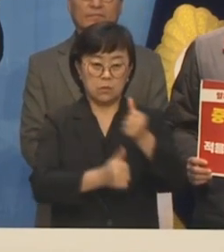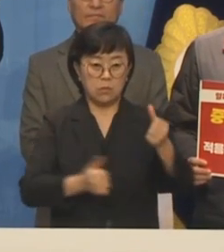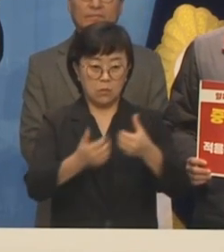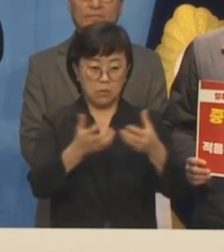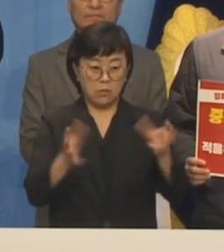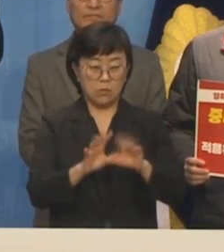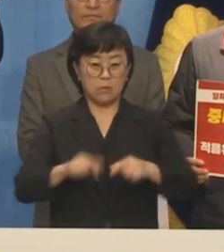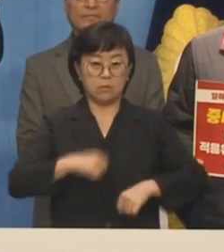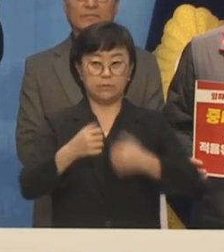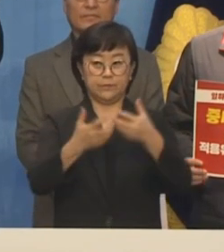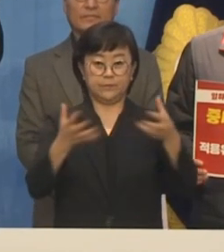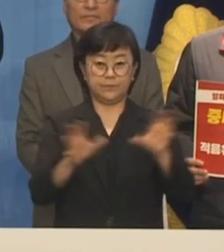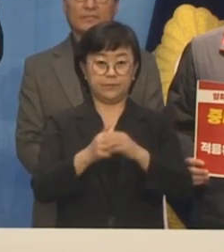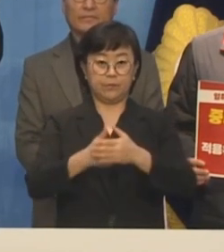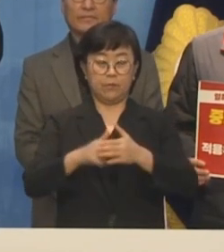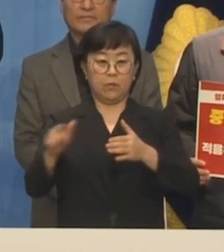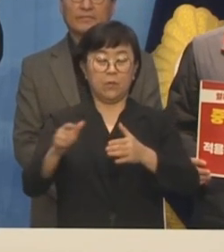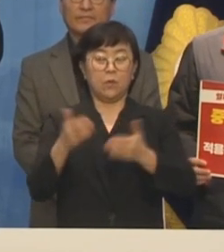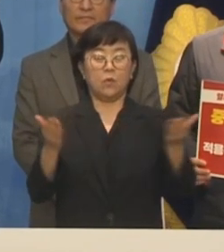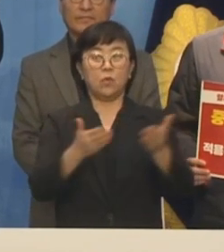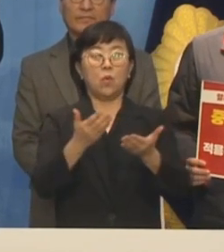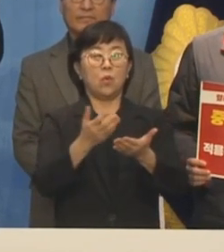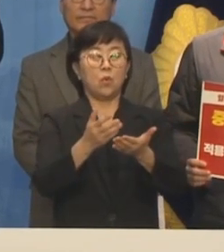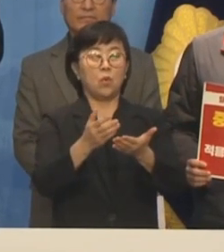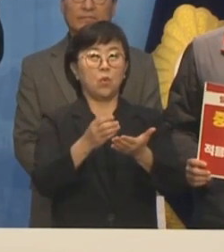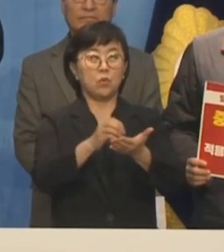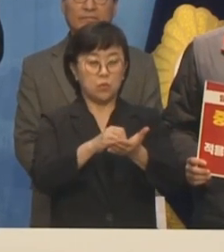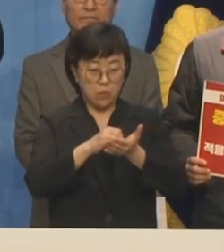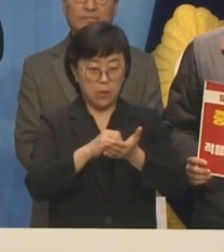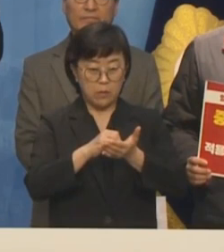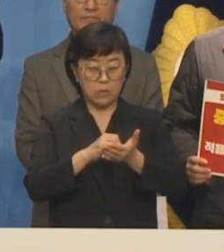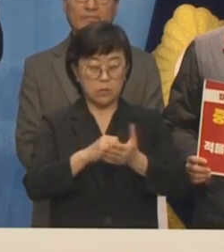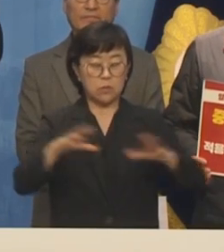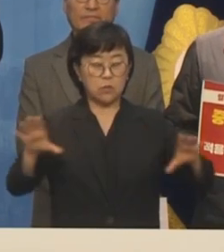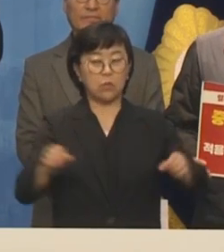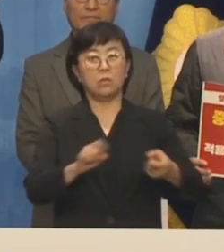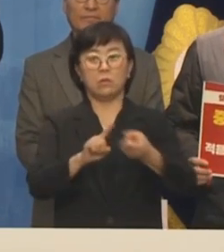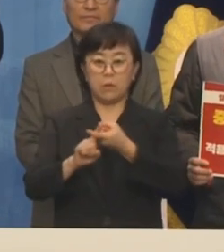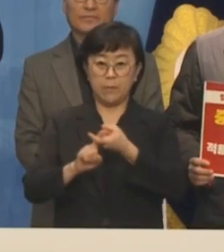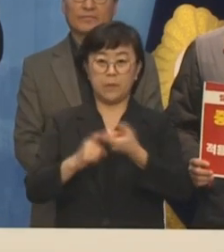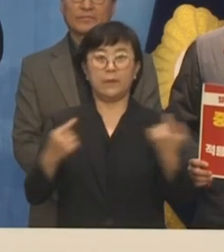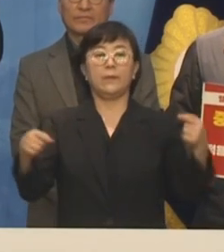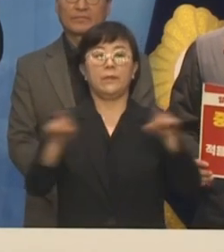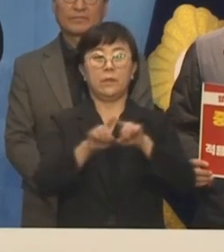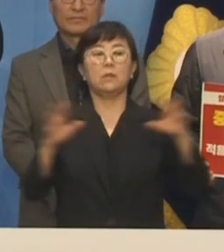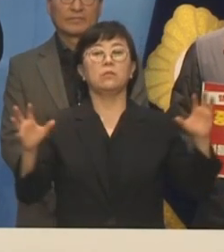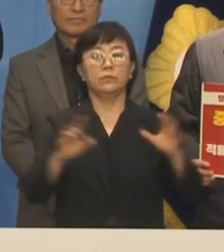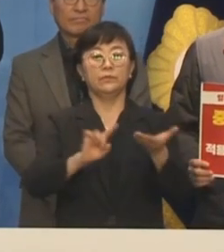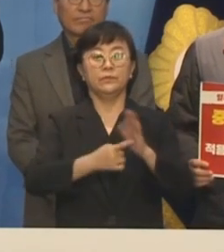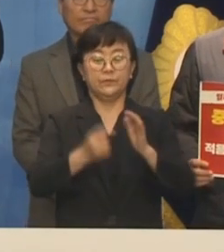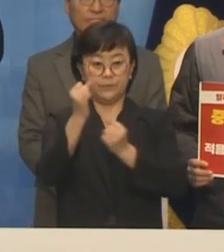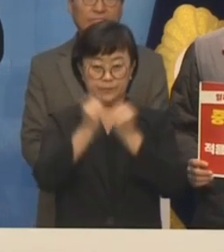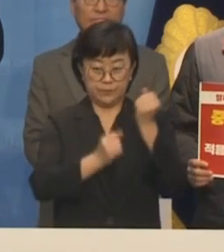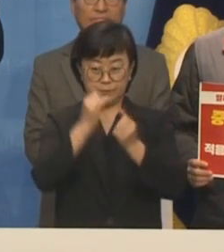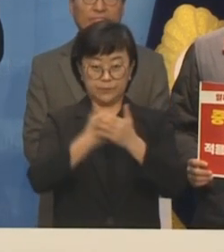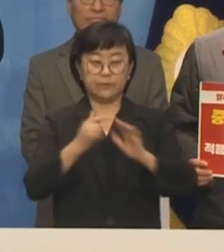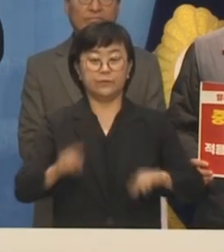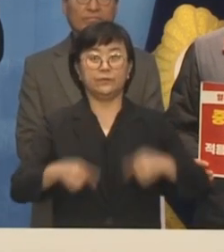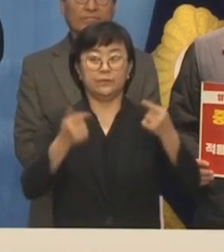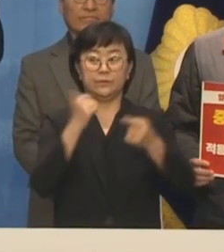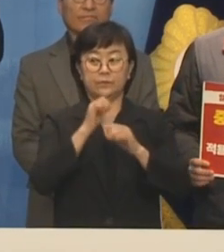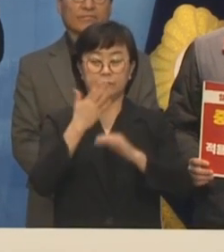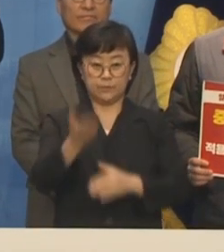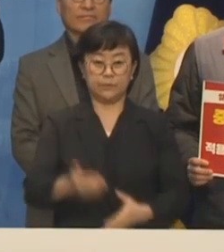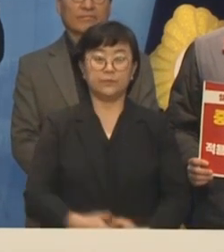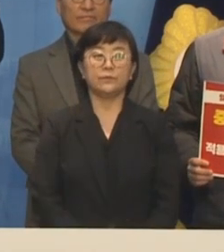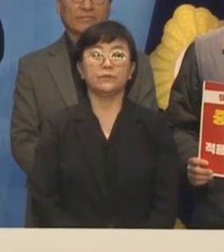더불어민주당과 정의당, 양대 노동조합 총연맹이 함께 기자회견을 개최하게 되었습니다. 오늘 함께 하신 분들 소개해